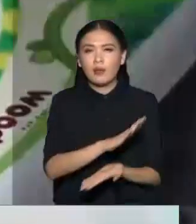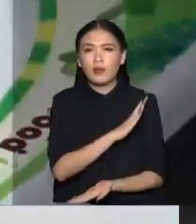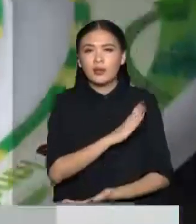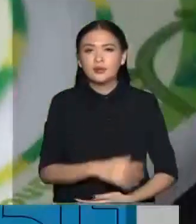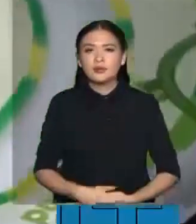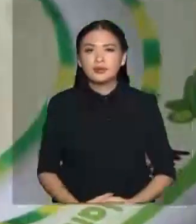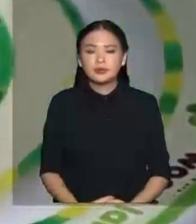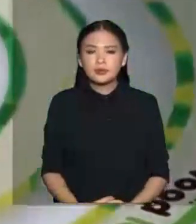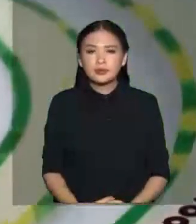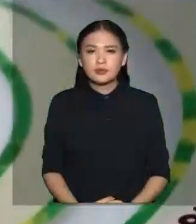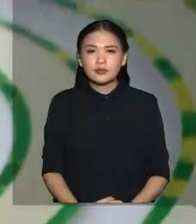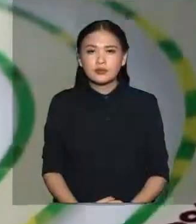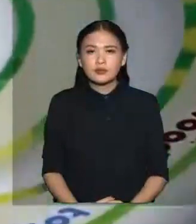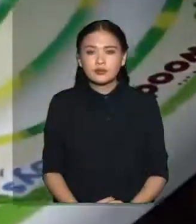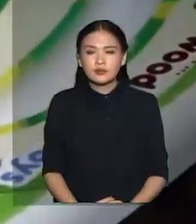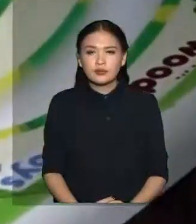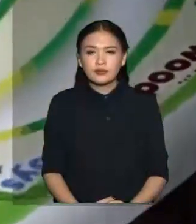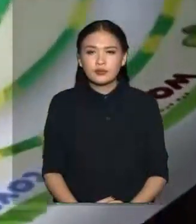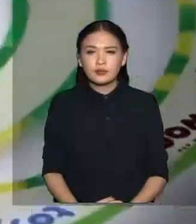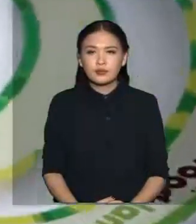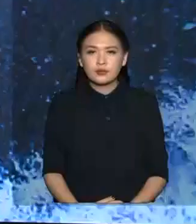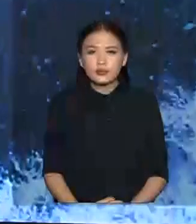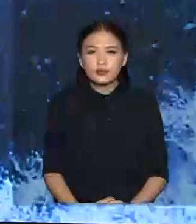Қайратқызы, Нұрбек Шайден, Жібек жолы, Атырау облысынан.